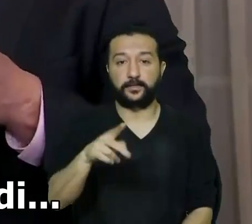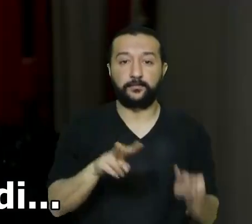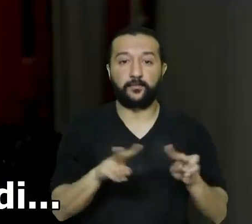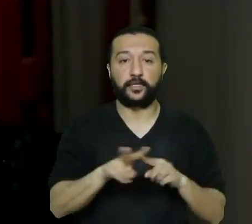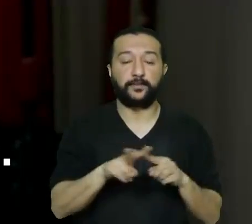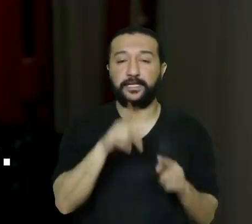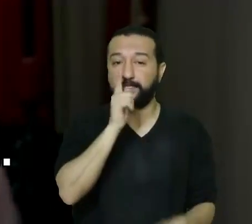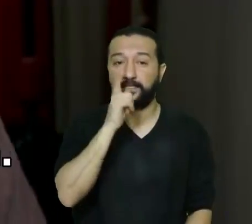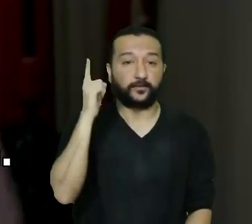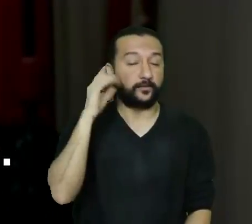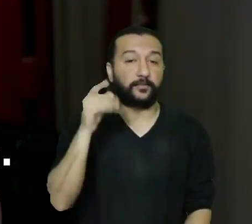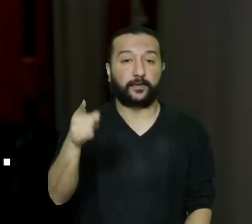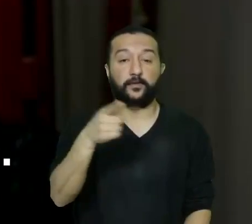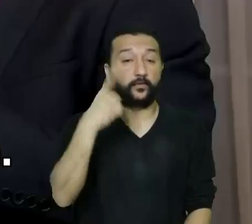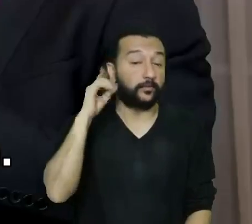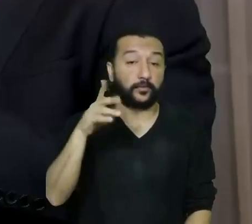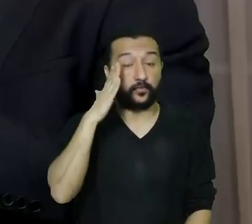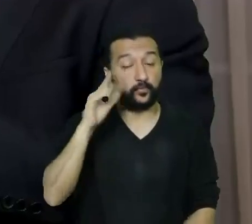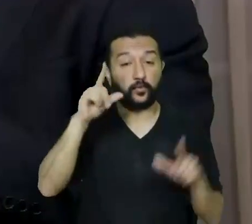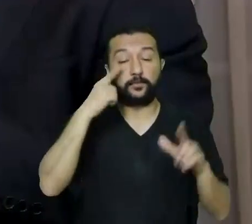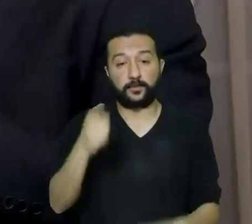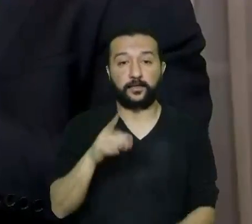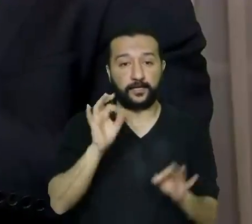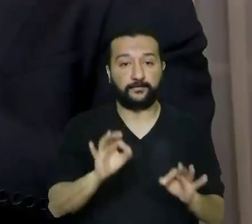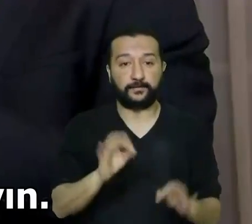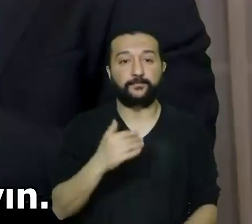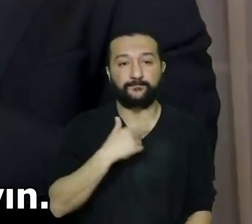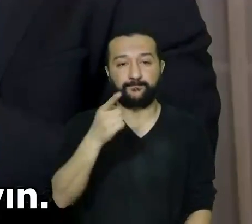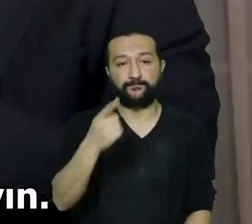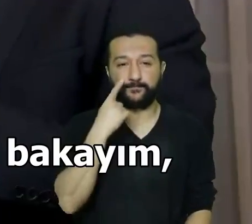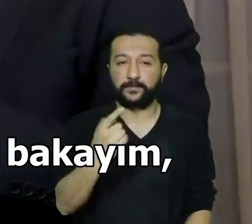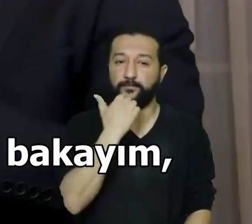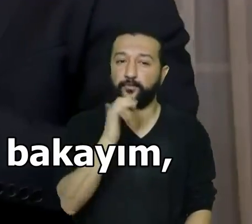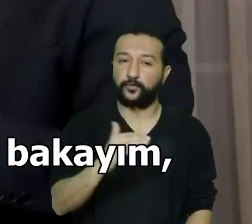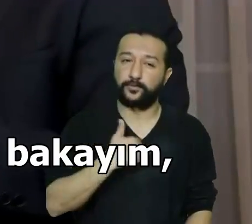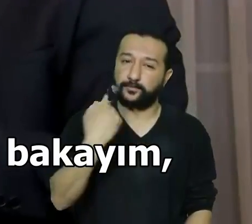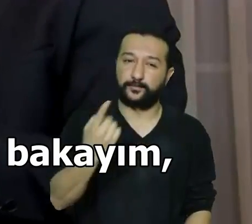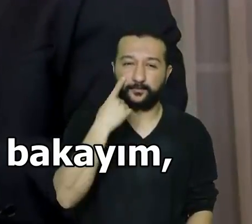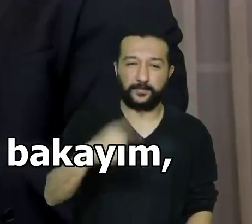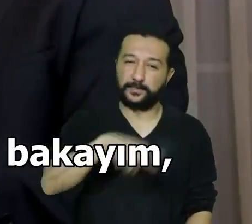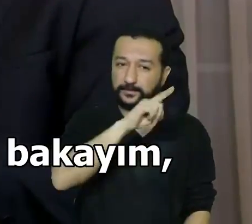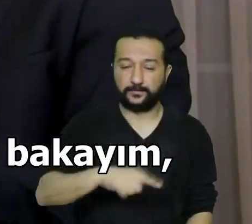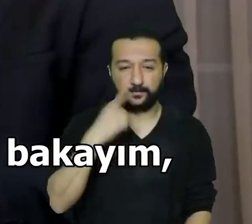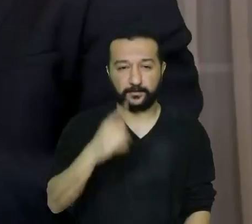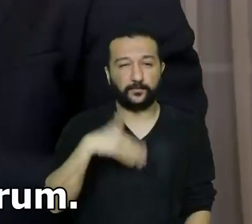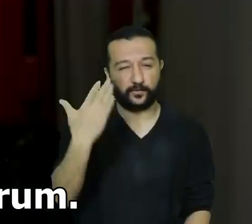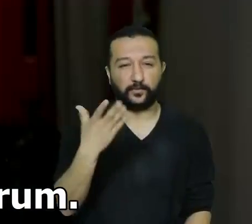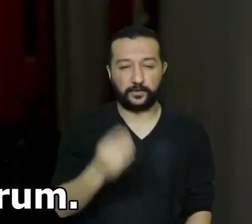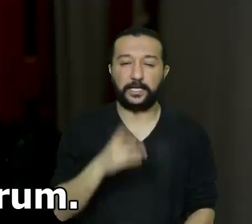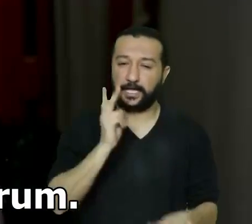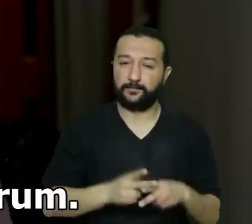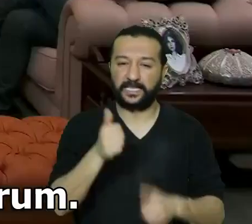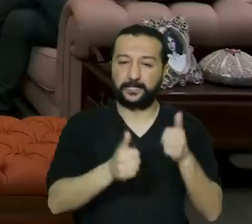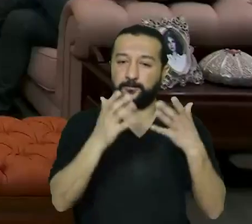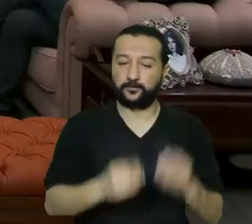Mahmut Kemal'in sesi geldi. Demin duymadın galiba, uyandı galiba. Evet hayatım, şimdilik o zaman beni atlayayım. Ben Mahmut Kemal'e gideyim bakayım, gelim tamam, ondan sonra